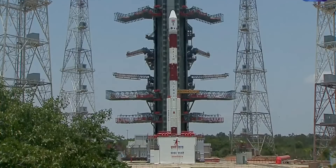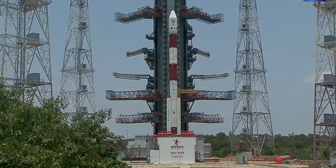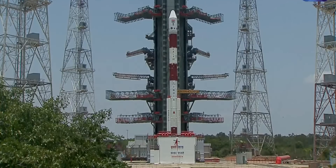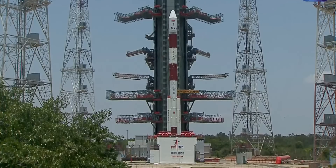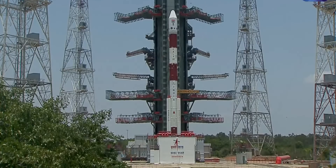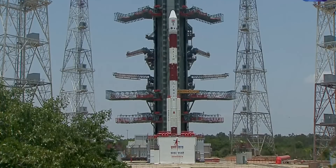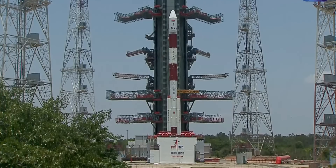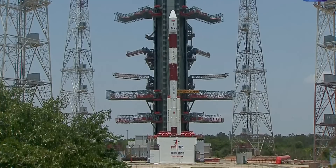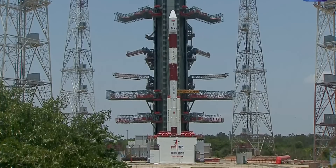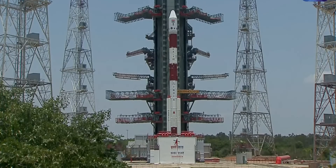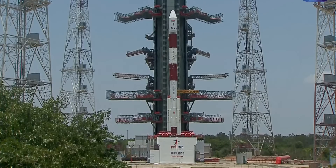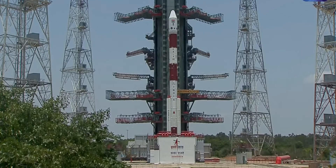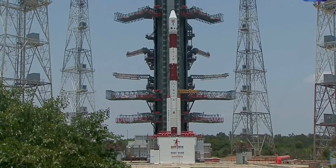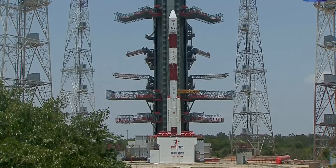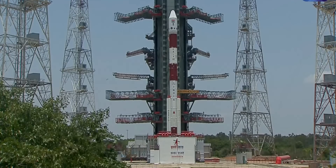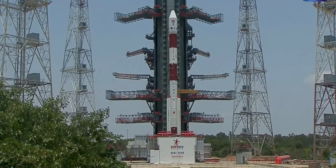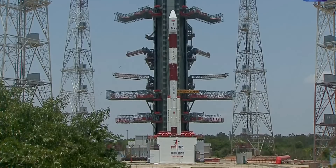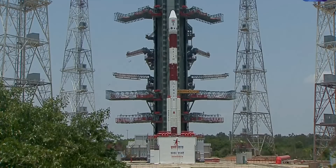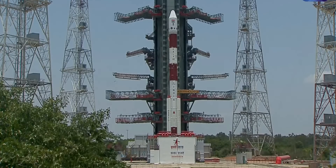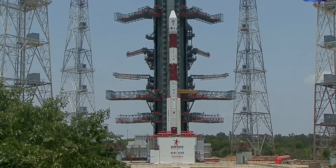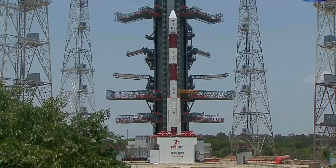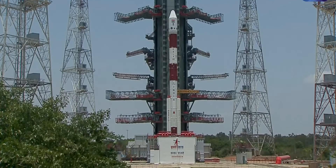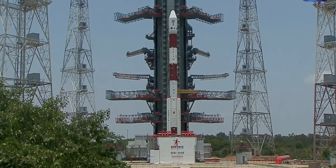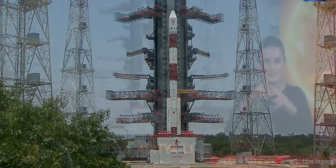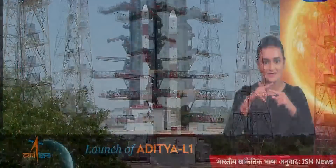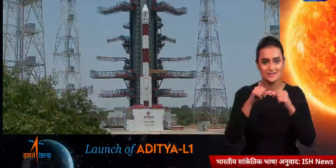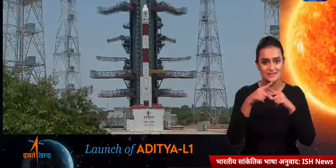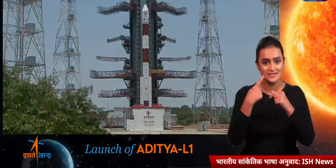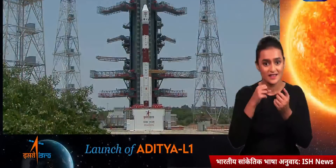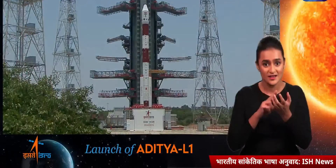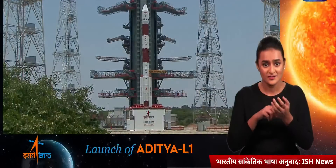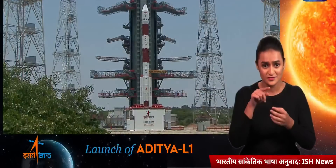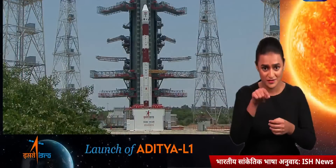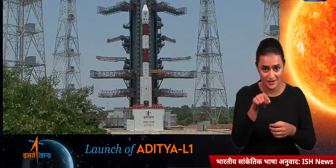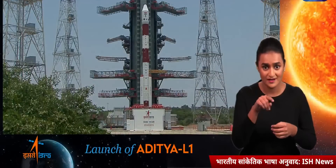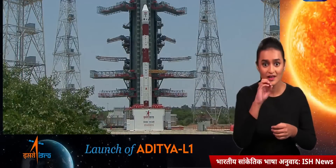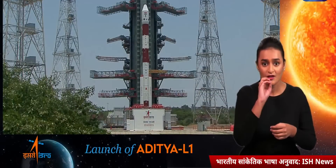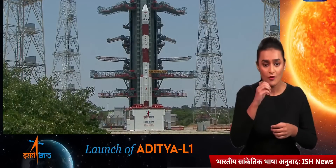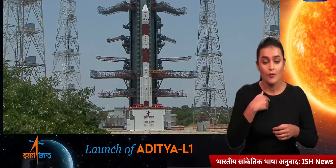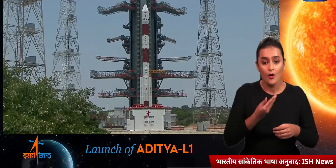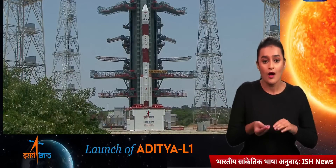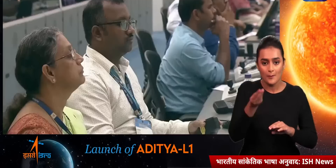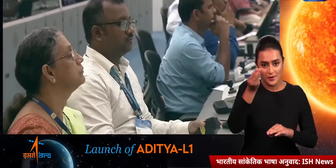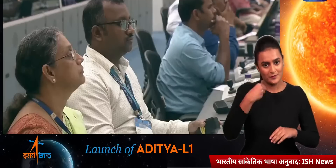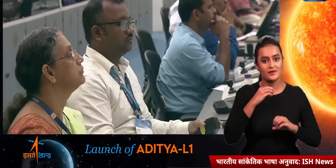और बैग स्थित ग्राउंड स्टेशन हमें वास्तविक समय पे यान की जानकारी उपलब्ध कराते रहेंगे।